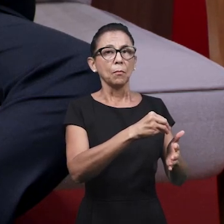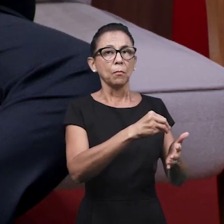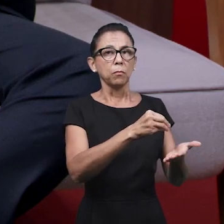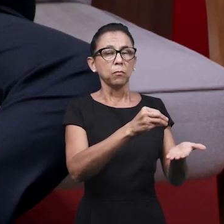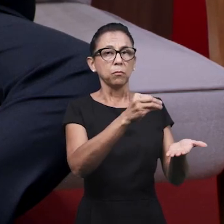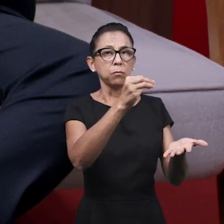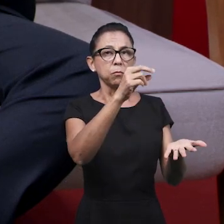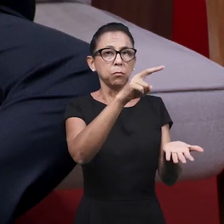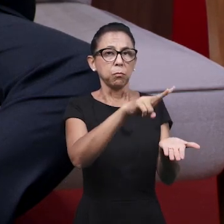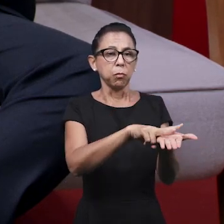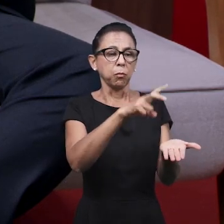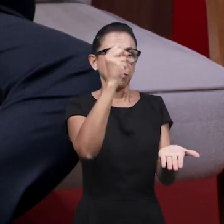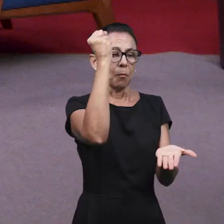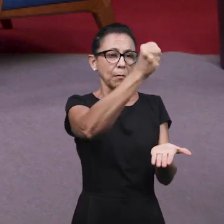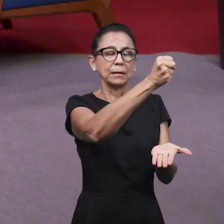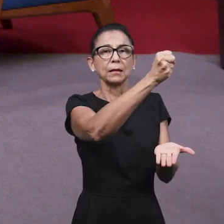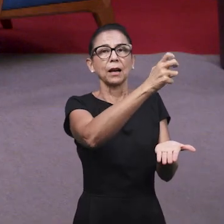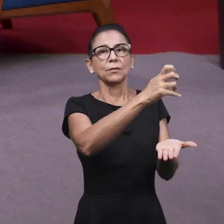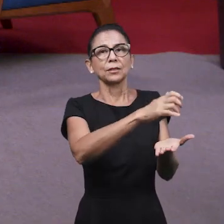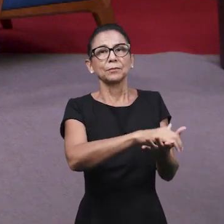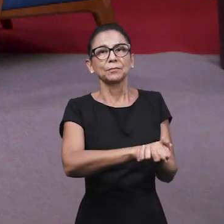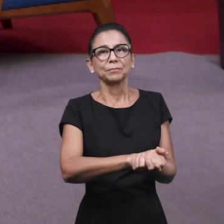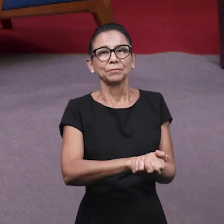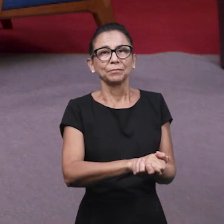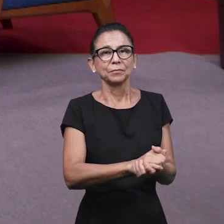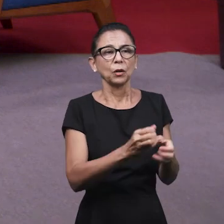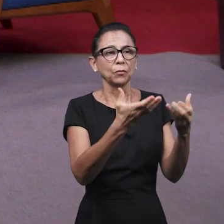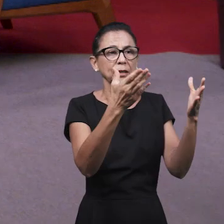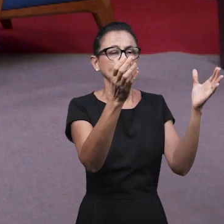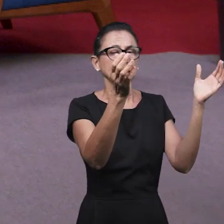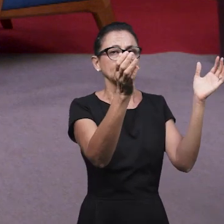si bon que